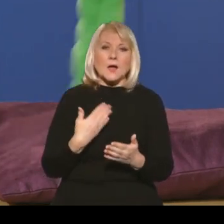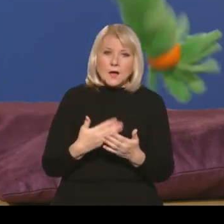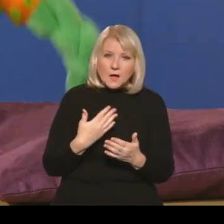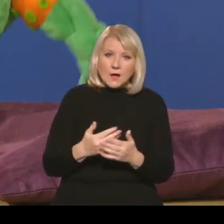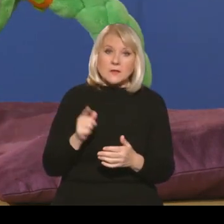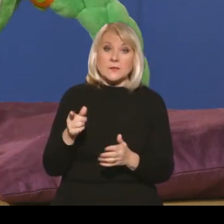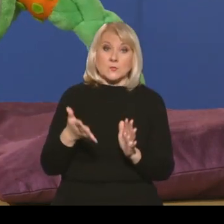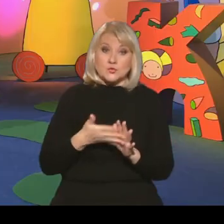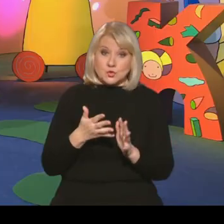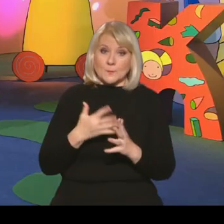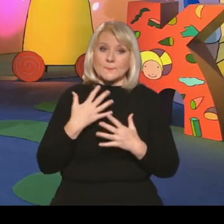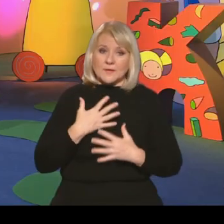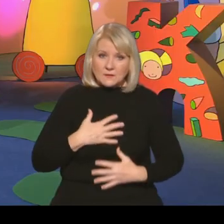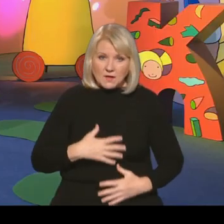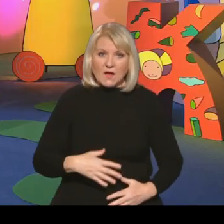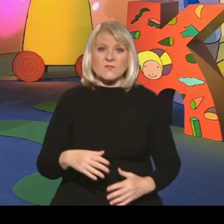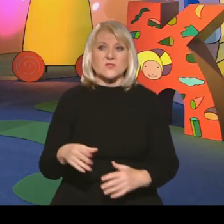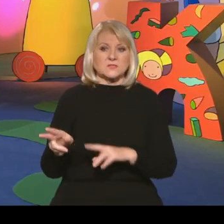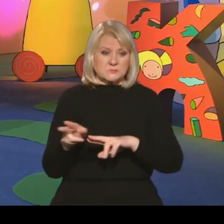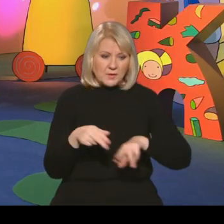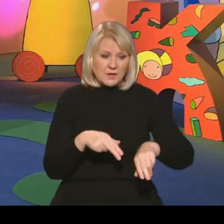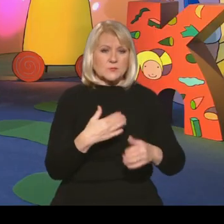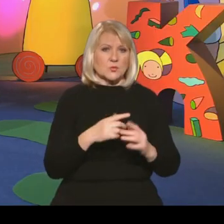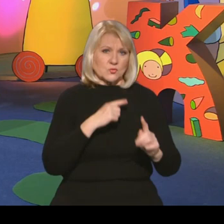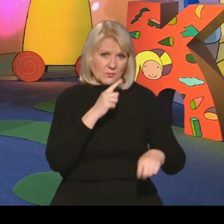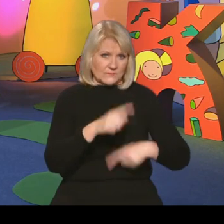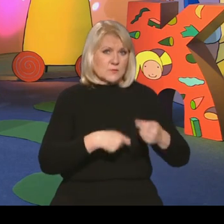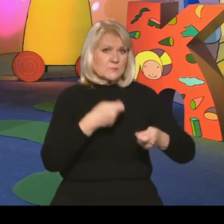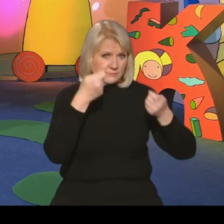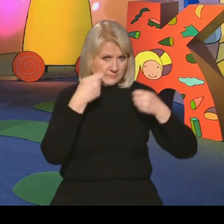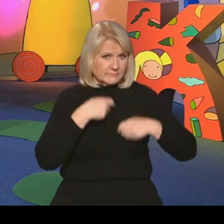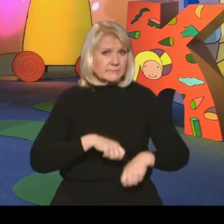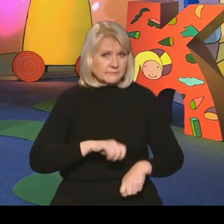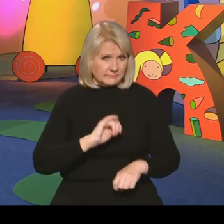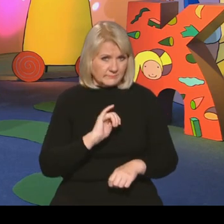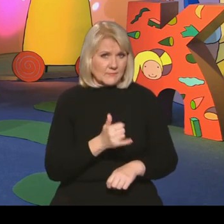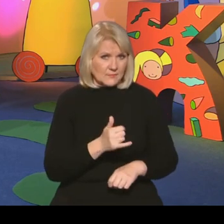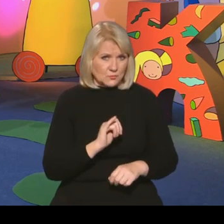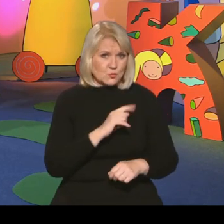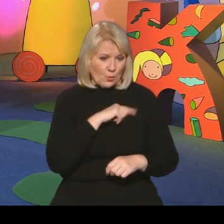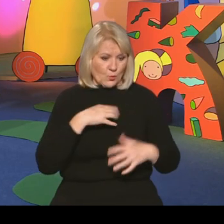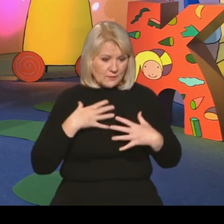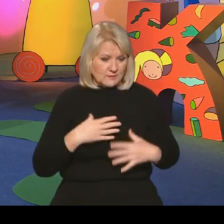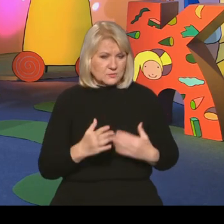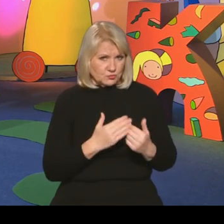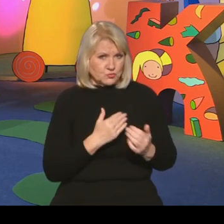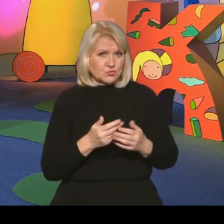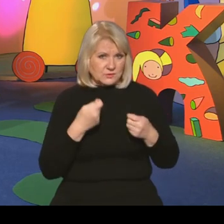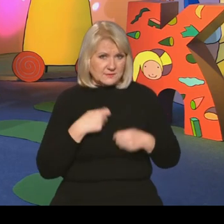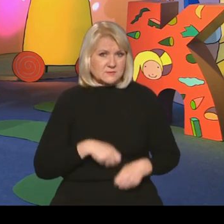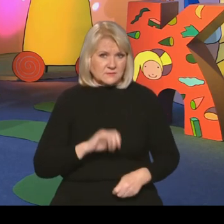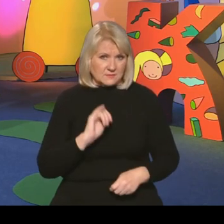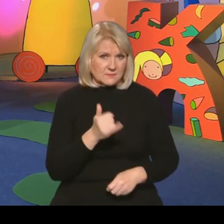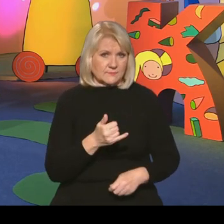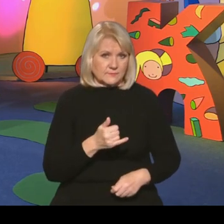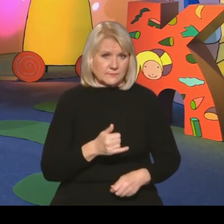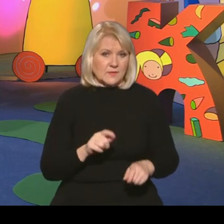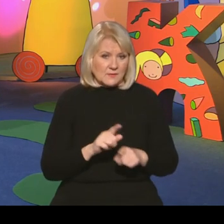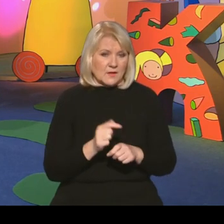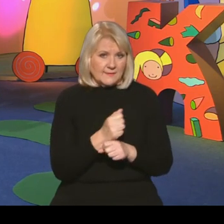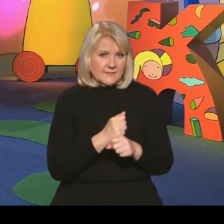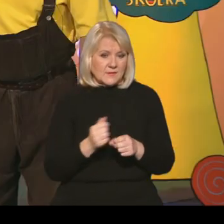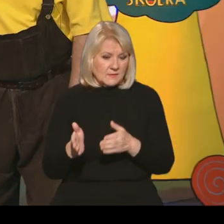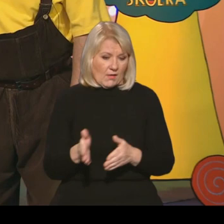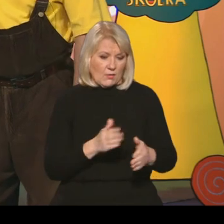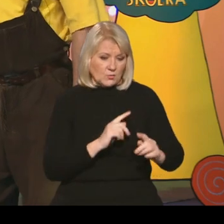tam ušpinil, musel ses zase převléknout ze žlutého do jiného, čistého žlutého trička a z